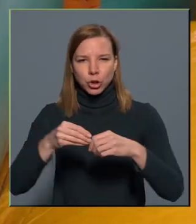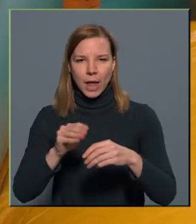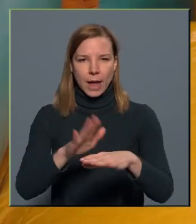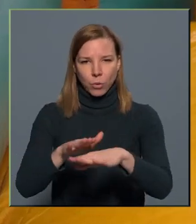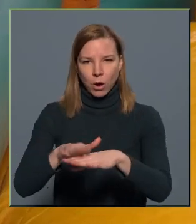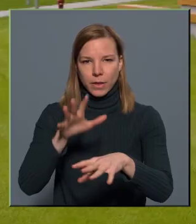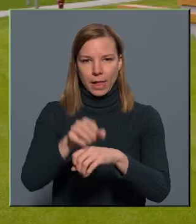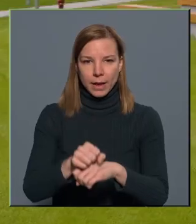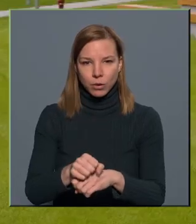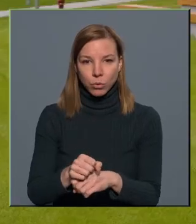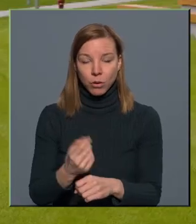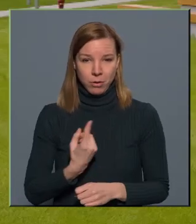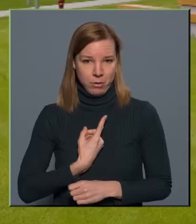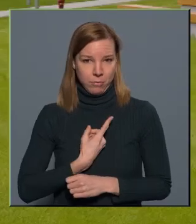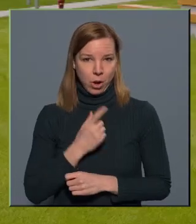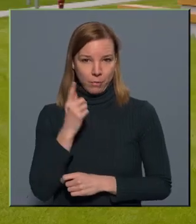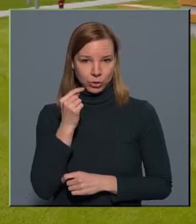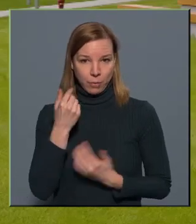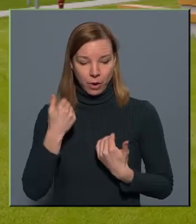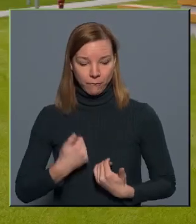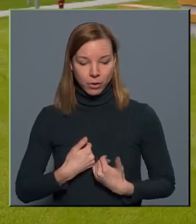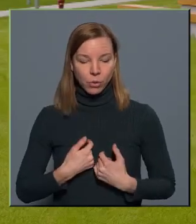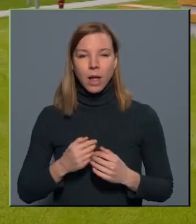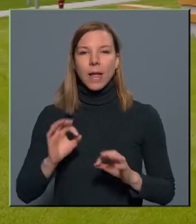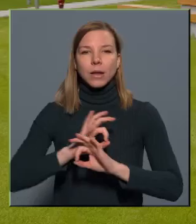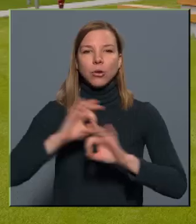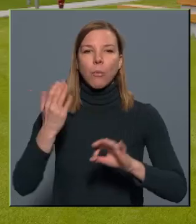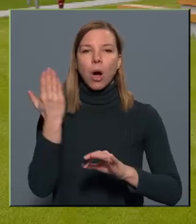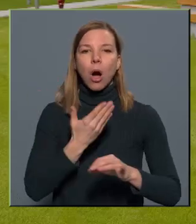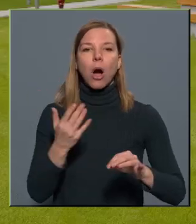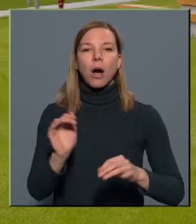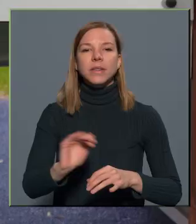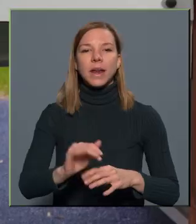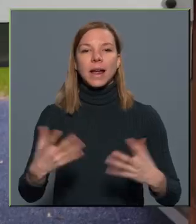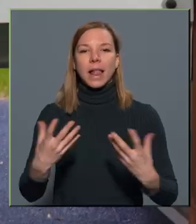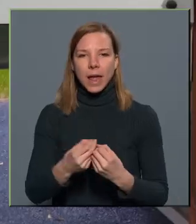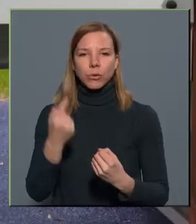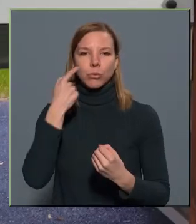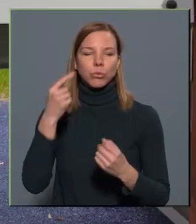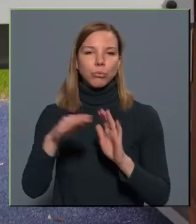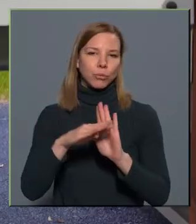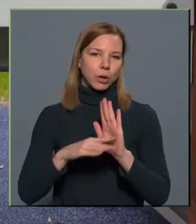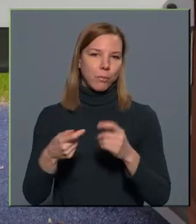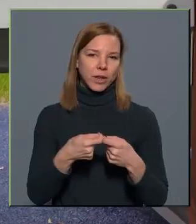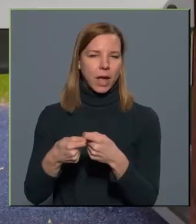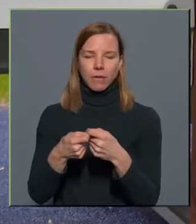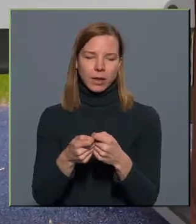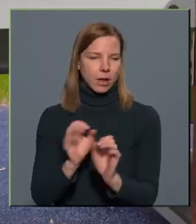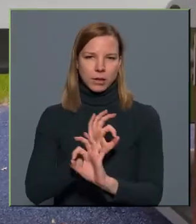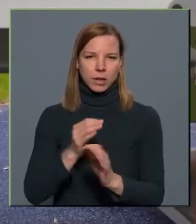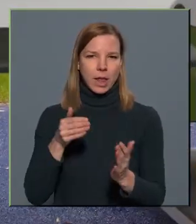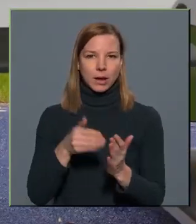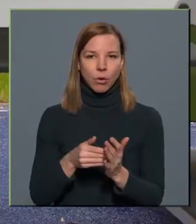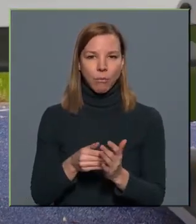ember a gyerekekkel együtt tud programot szervezni, az még jobban előre viszi a családot. Mi is ezen az alapon próbáltunk előre menni. Ami nekem